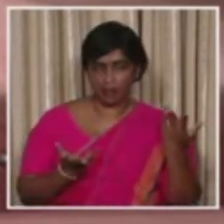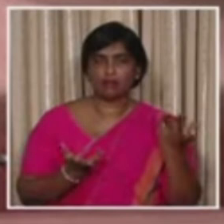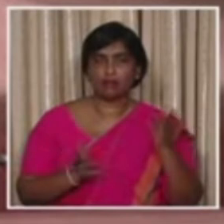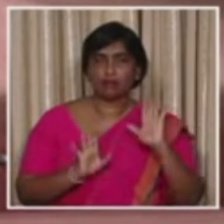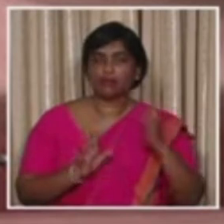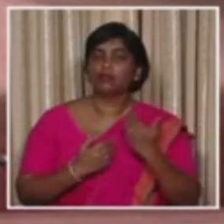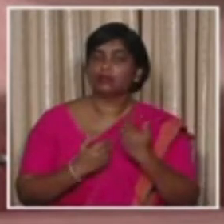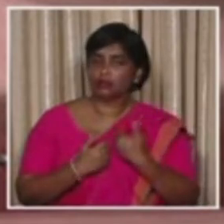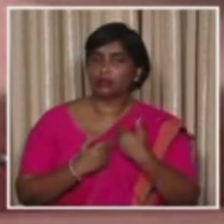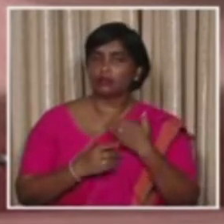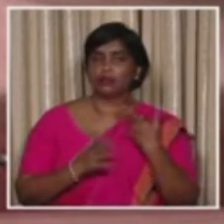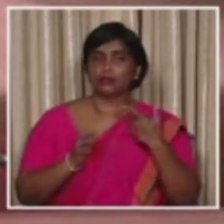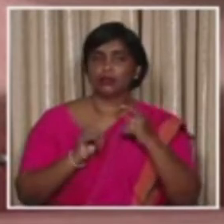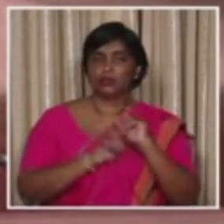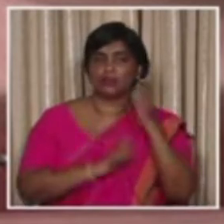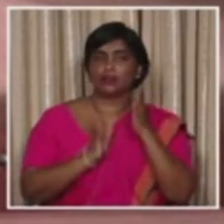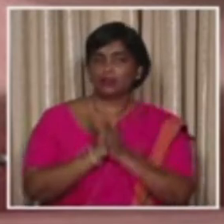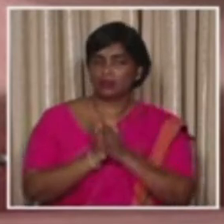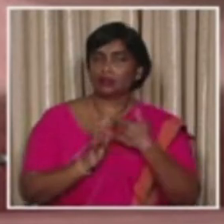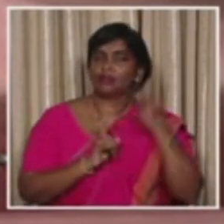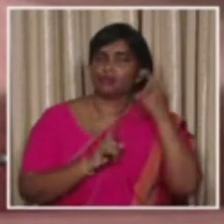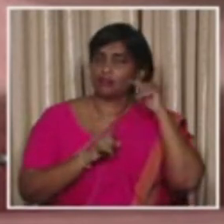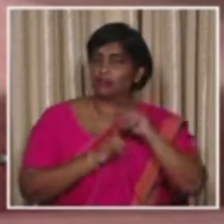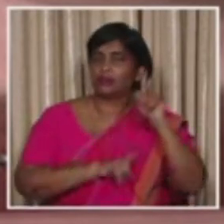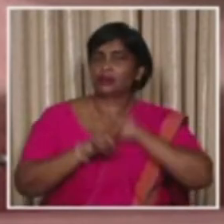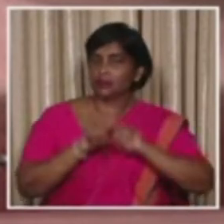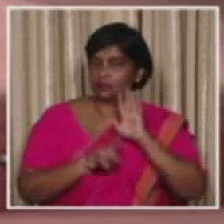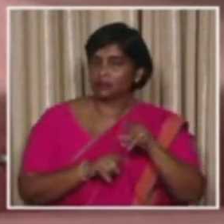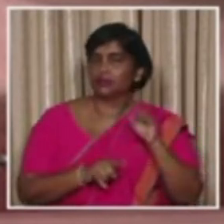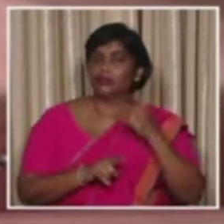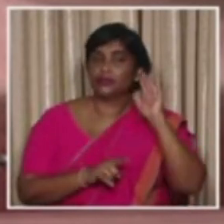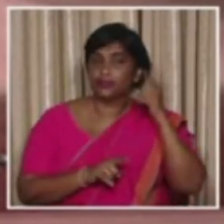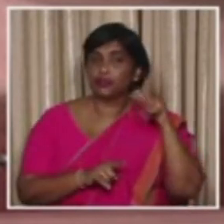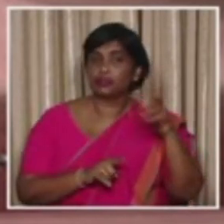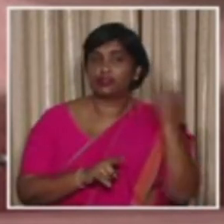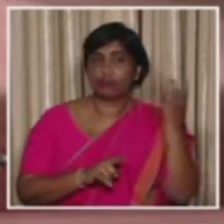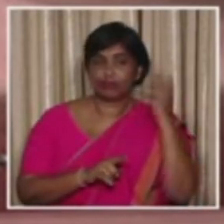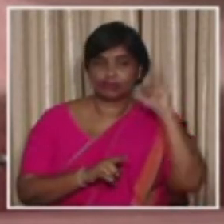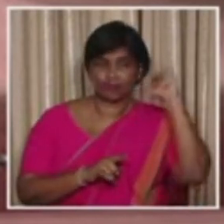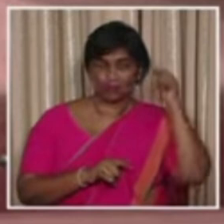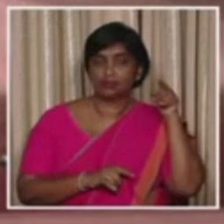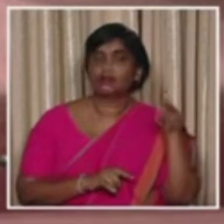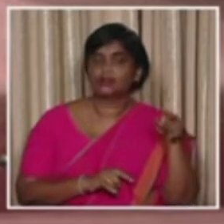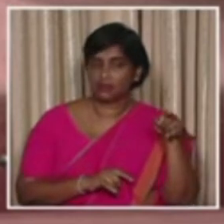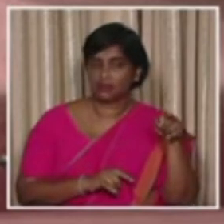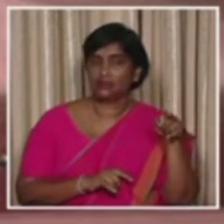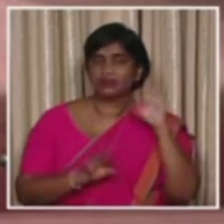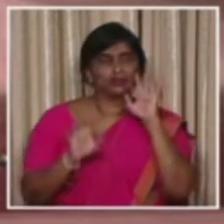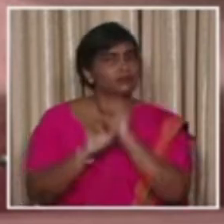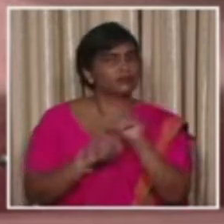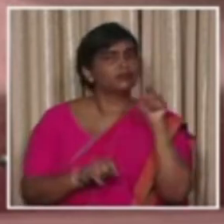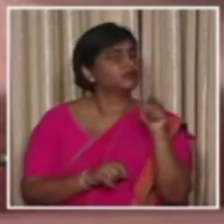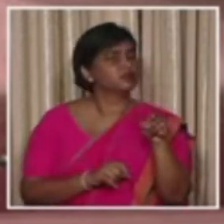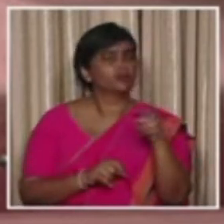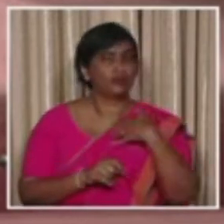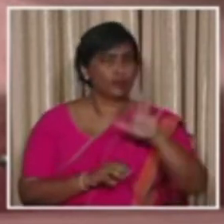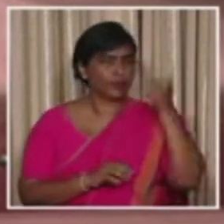பொழுது அவர்களையும் அவருடைய அந்த பேச்சை வெறுத்தார்கள். அதற்கு அவர்கள் அவருடைய ஆதரவு